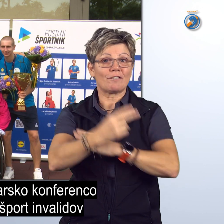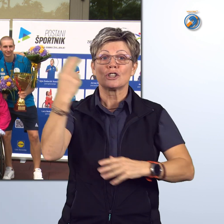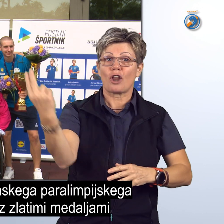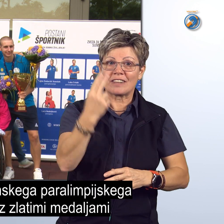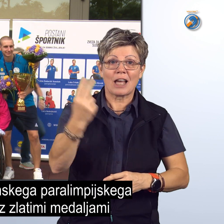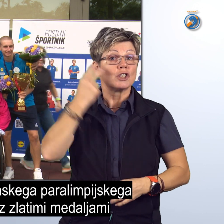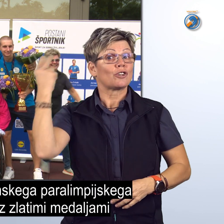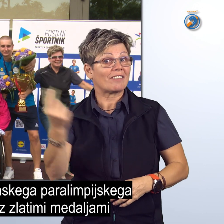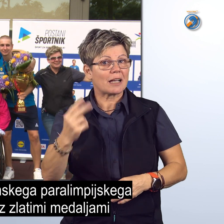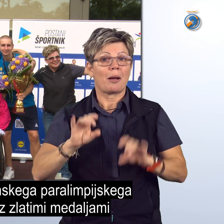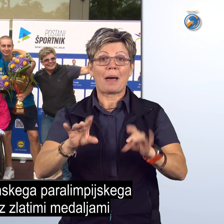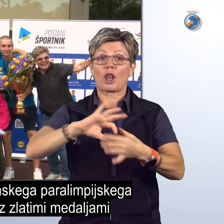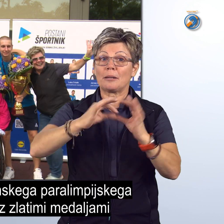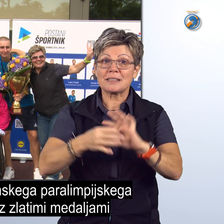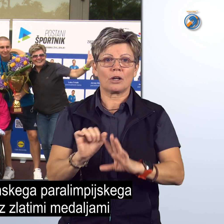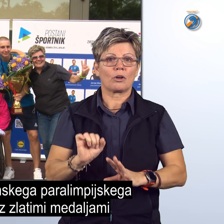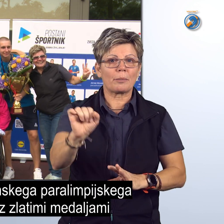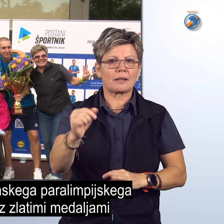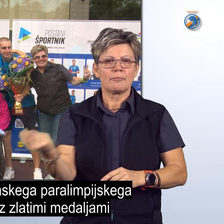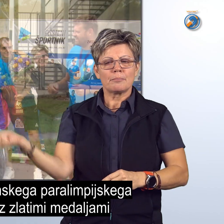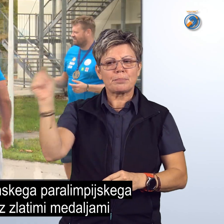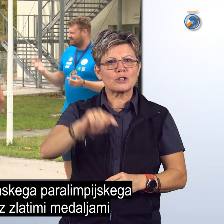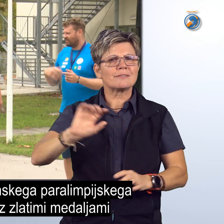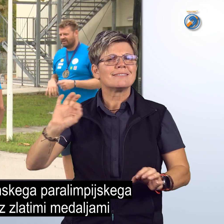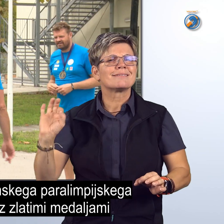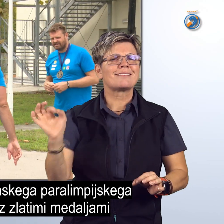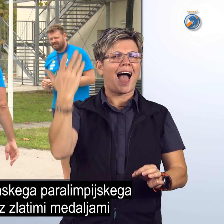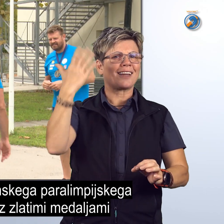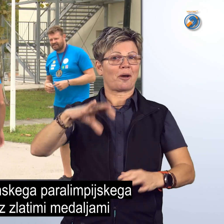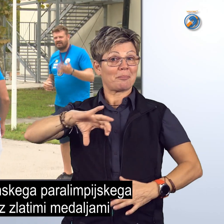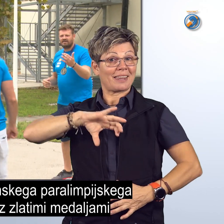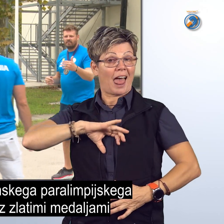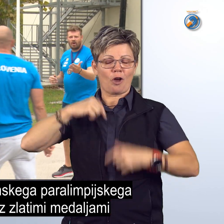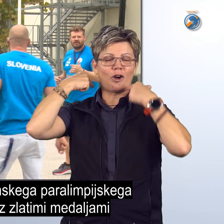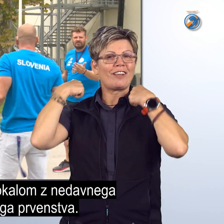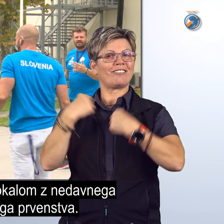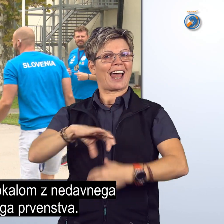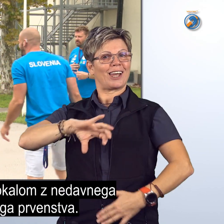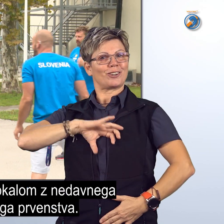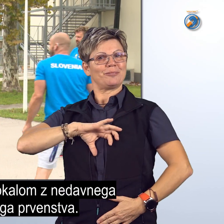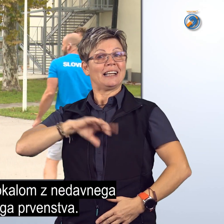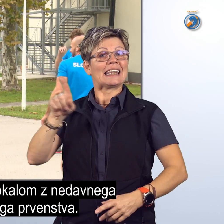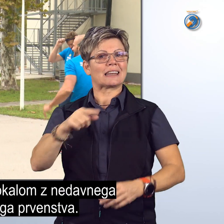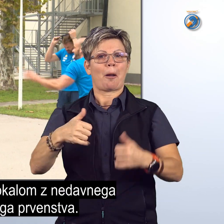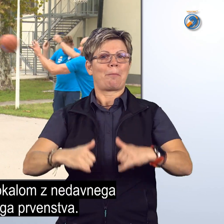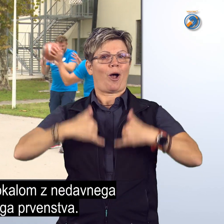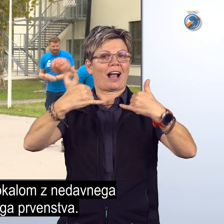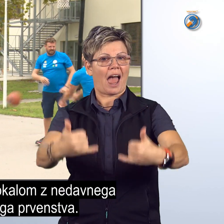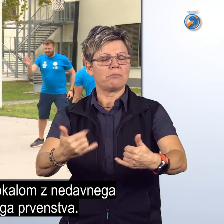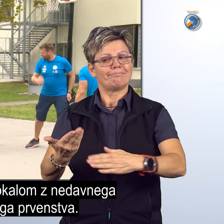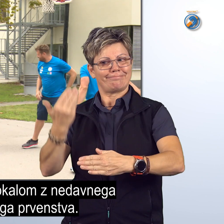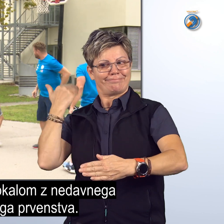invalidov Slovenije, Slovenskega paralimpijskega komiteja prišli z zlatimi medaljami okoli vratu